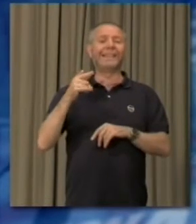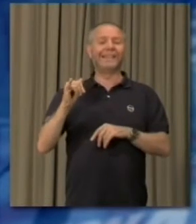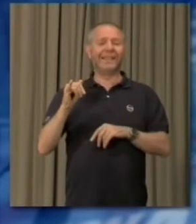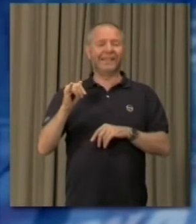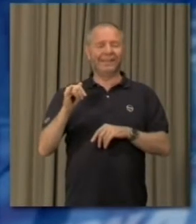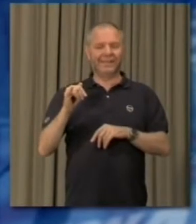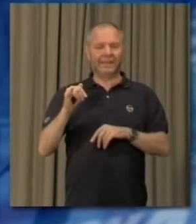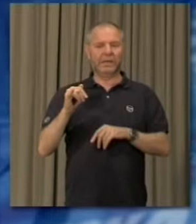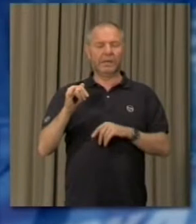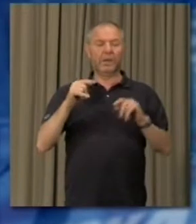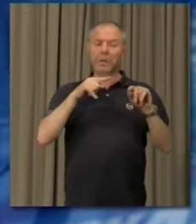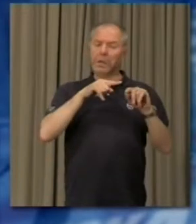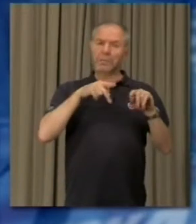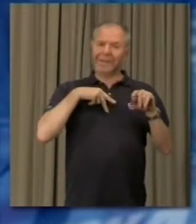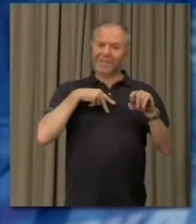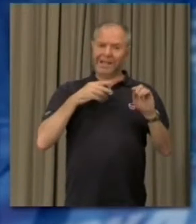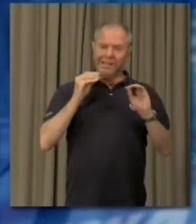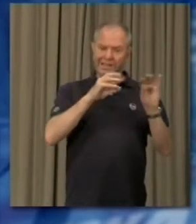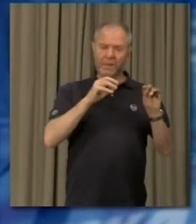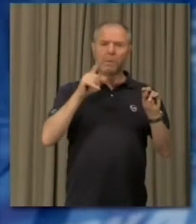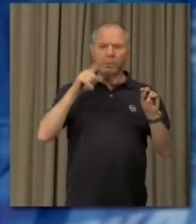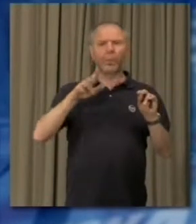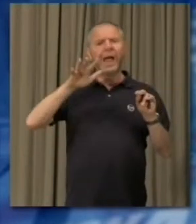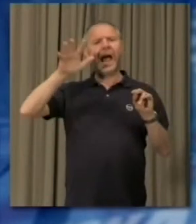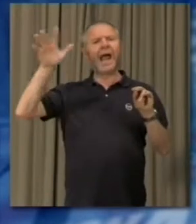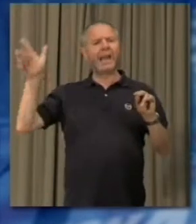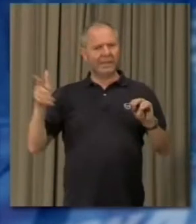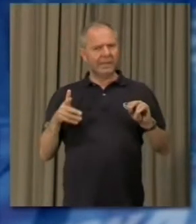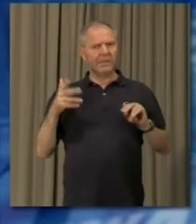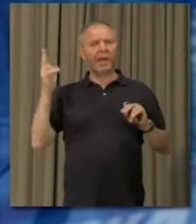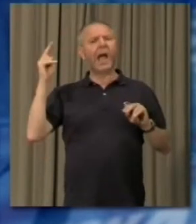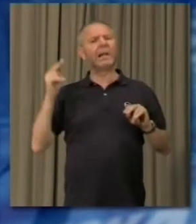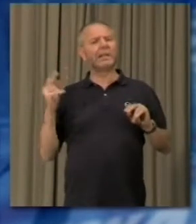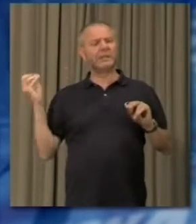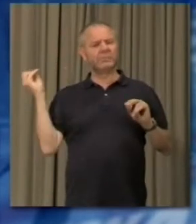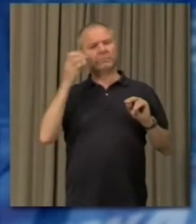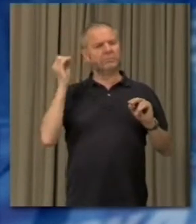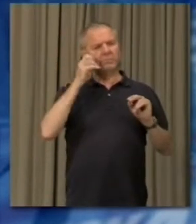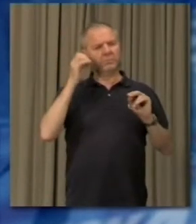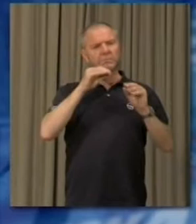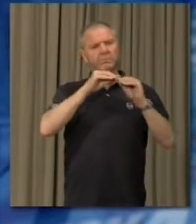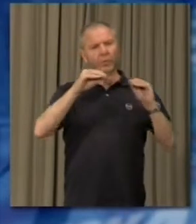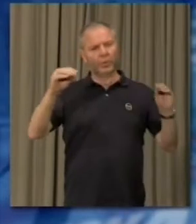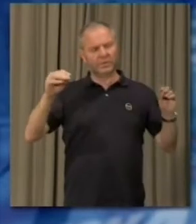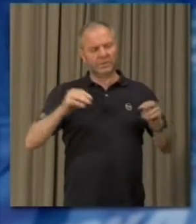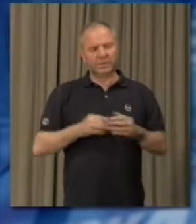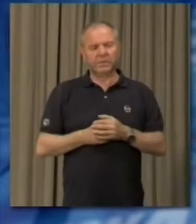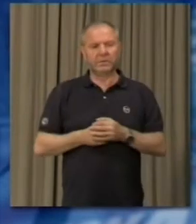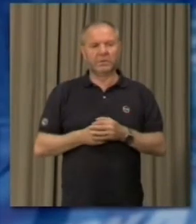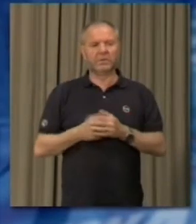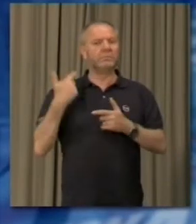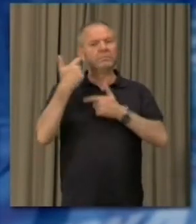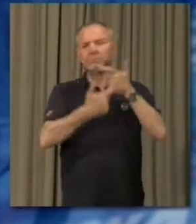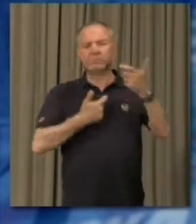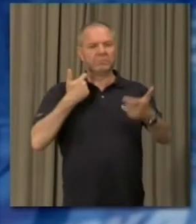di artisti vari che, venuti a conoscenza dell'iniziativa, hanno voluto dimostrare il loro entusiasmo donando a